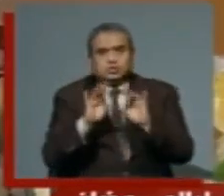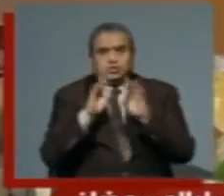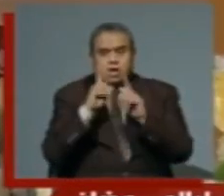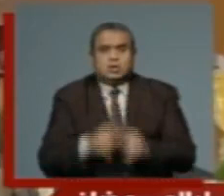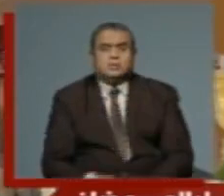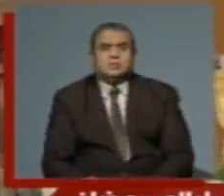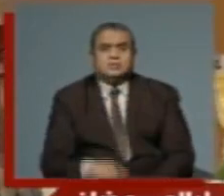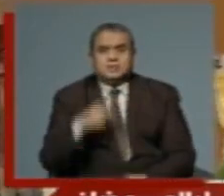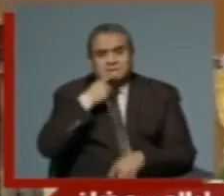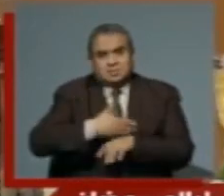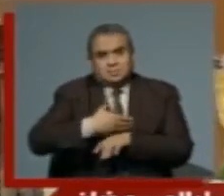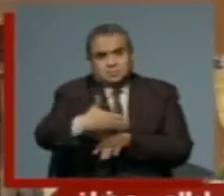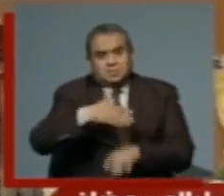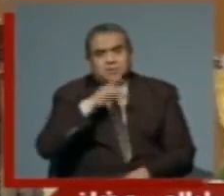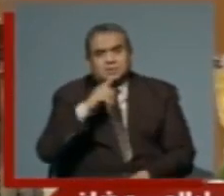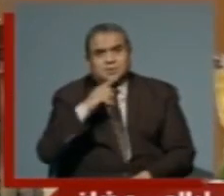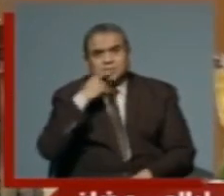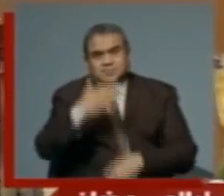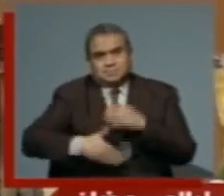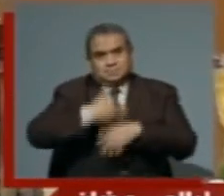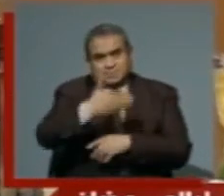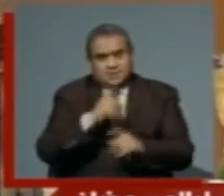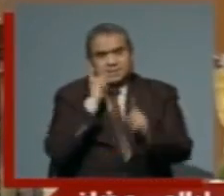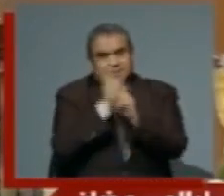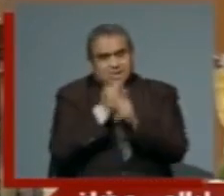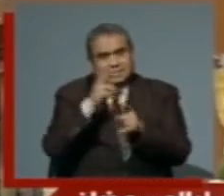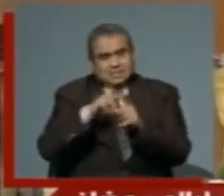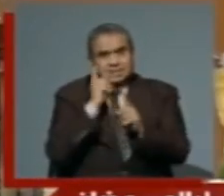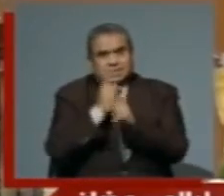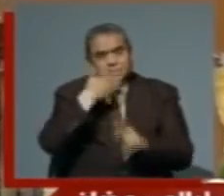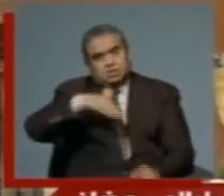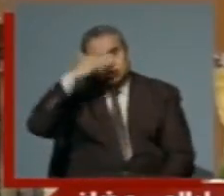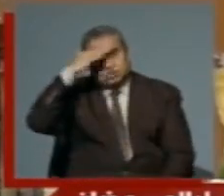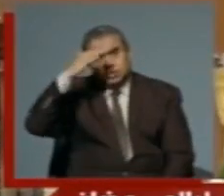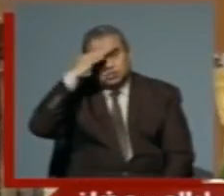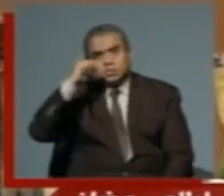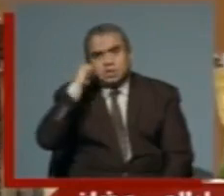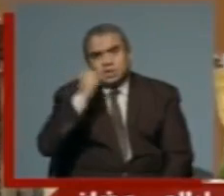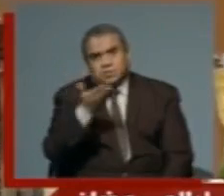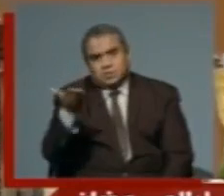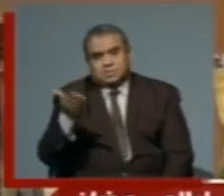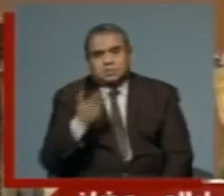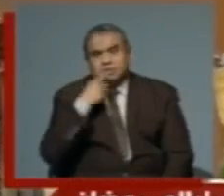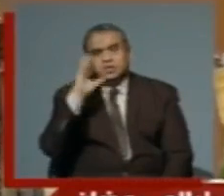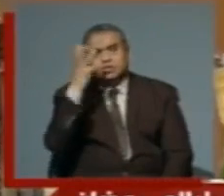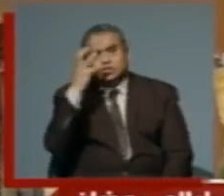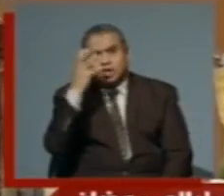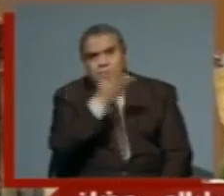عايز اعطلك اكتر من كده لسه هنكمل حاجه تاني بشكر طبعا الشباب